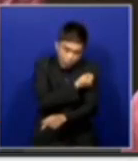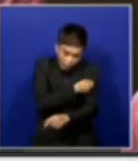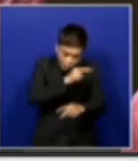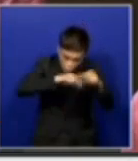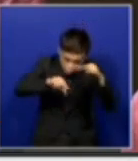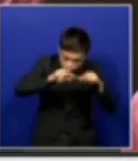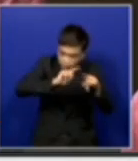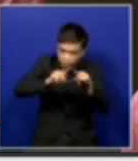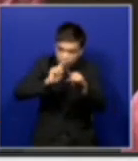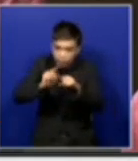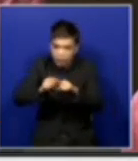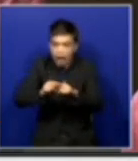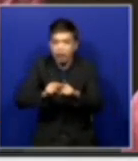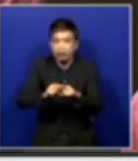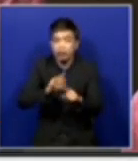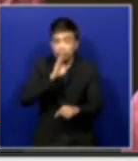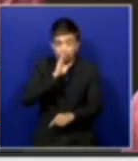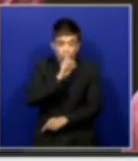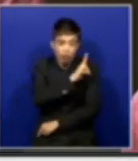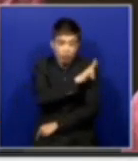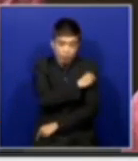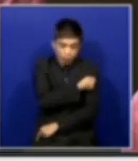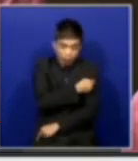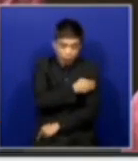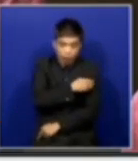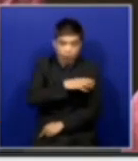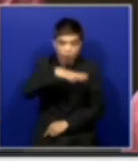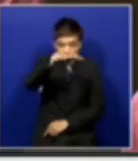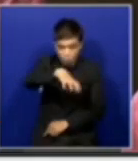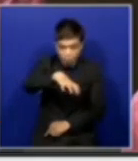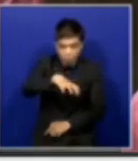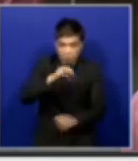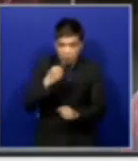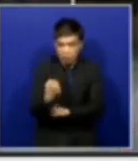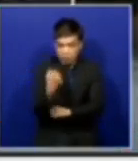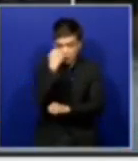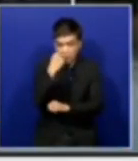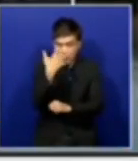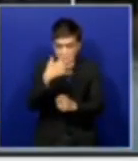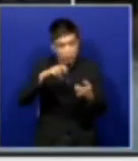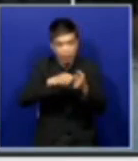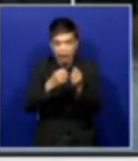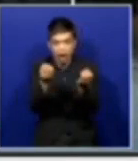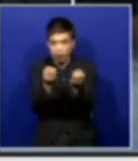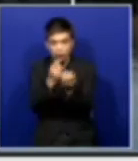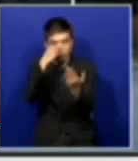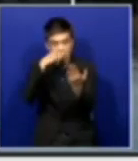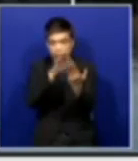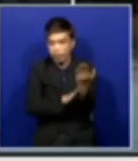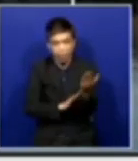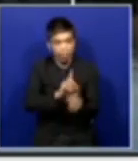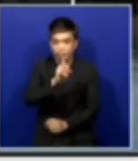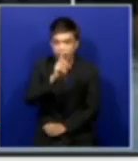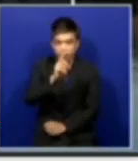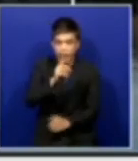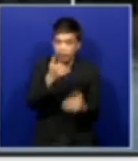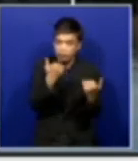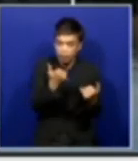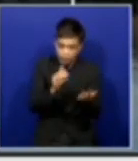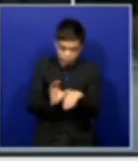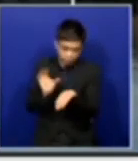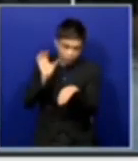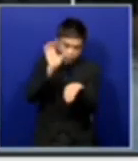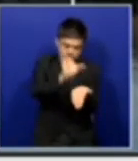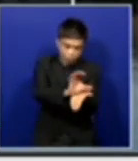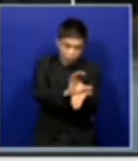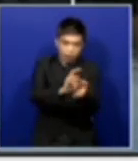ติถ้าสาธารณสุขเราไม่มีความมั่นคงมันเป็นความเสี่ยงของประเทศนะครับซึ่งตอนนี้งบของสาธารณสุขที่เราตัดไปไม่